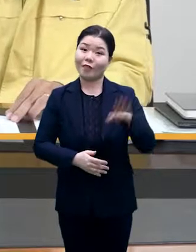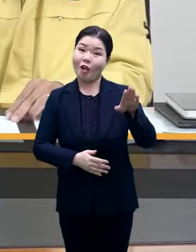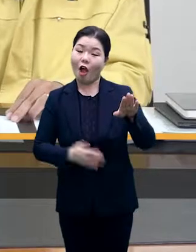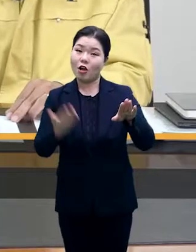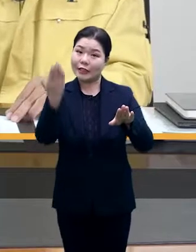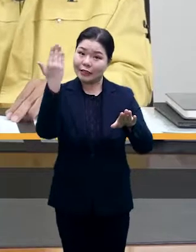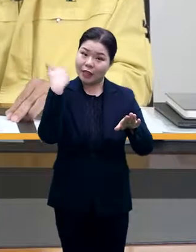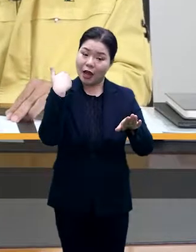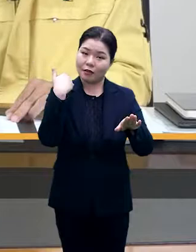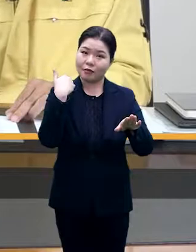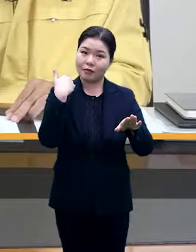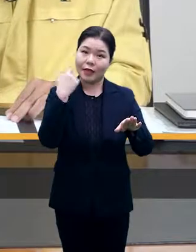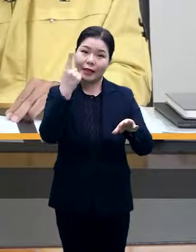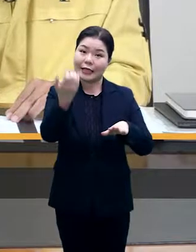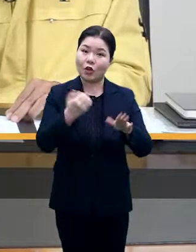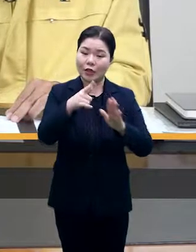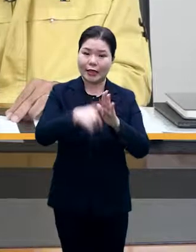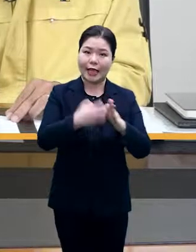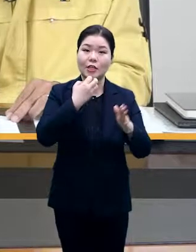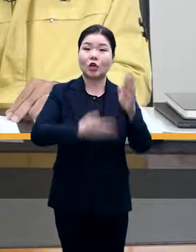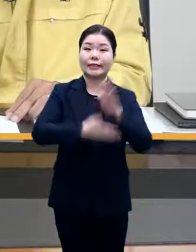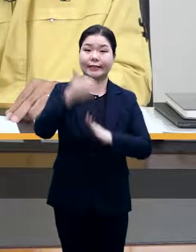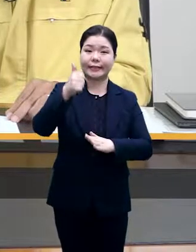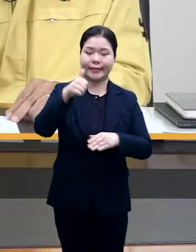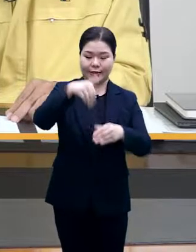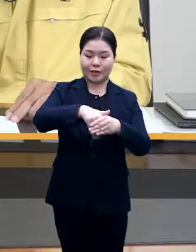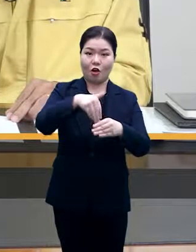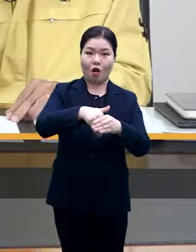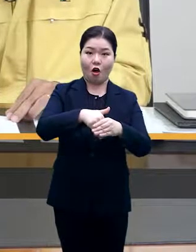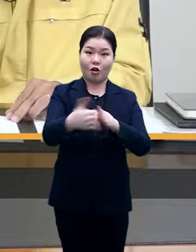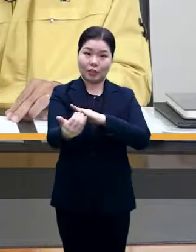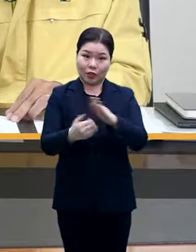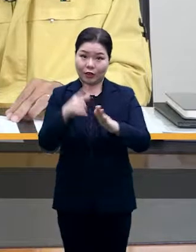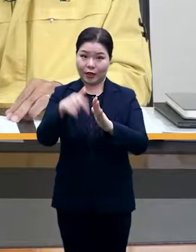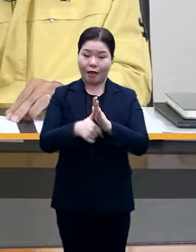과장님, 지난달에 그 서울시장 보궐선거에